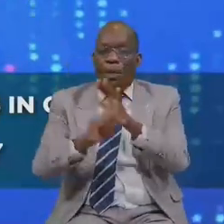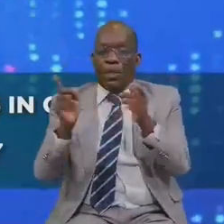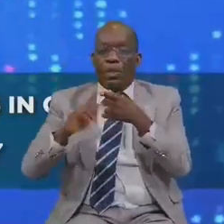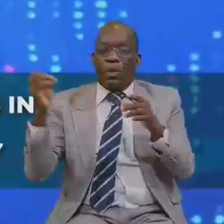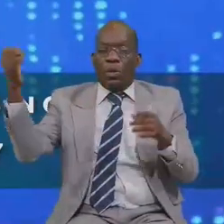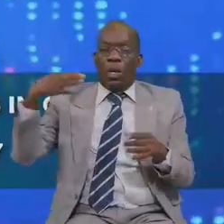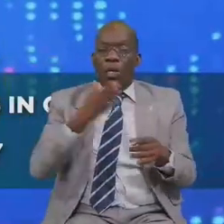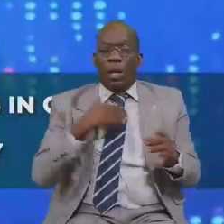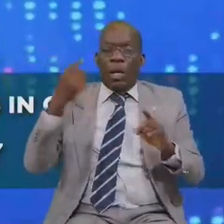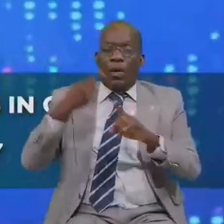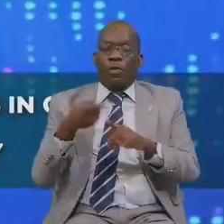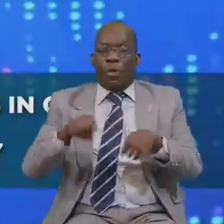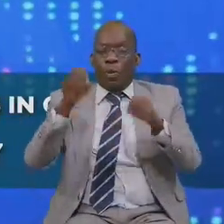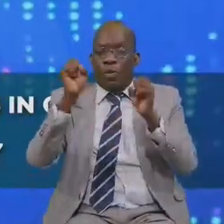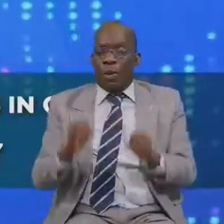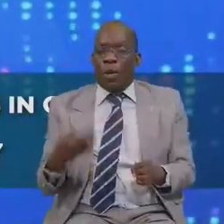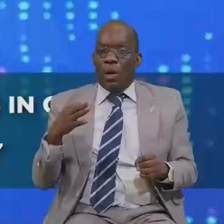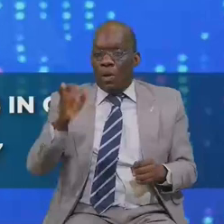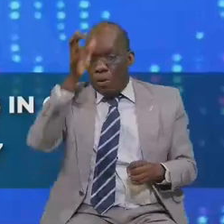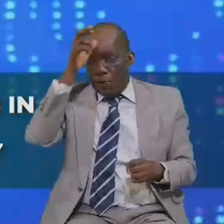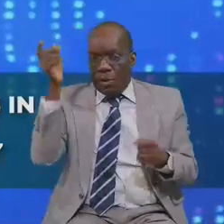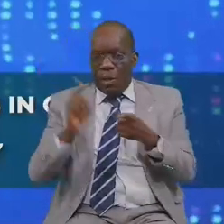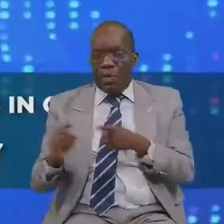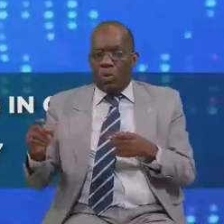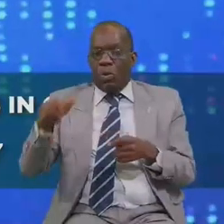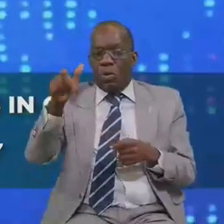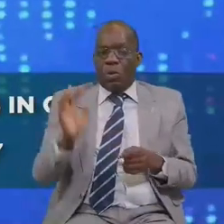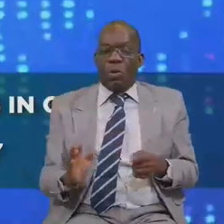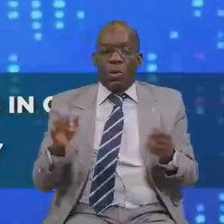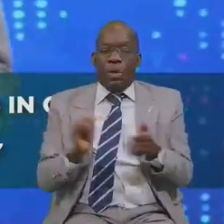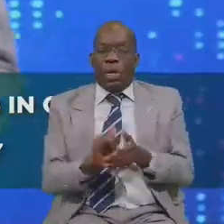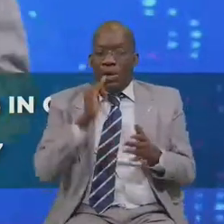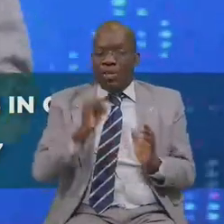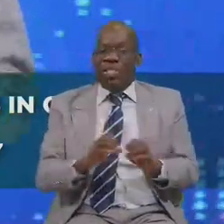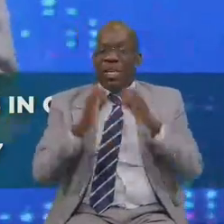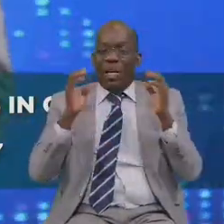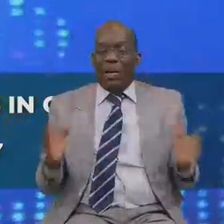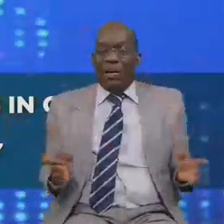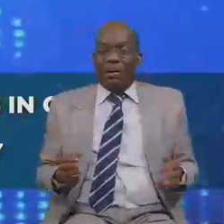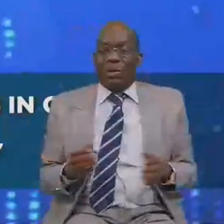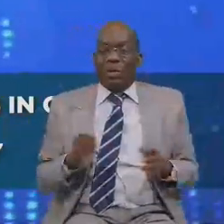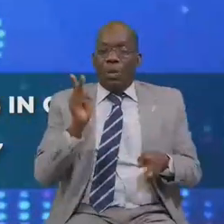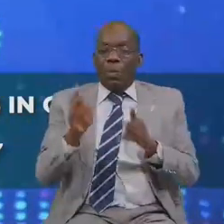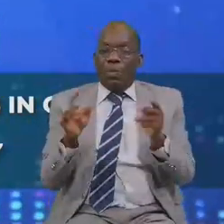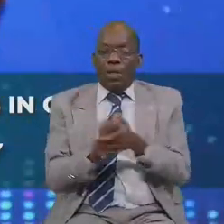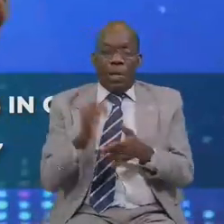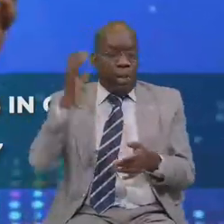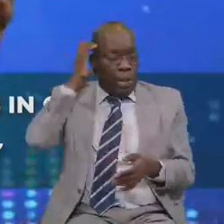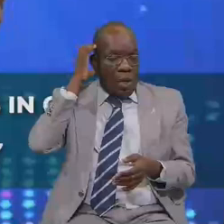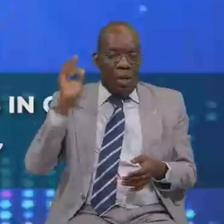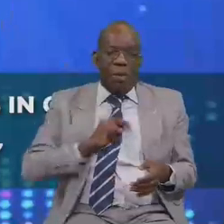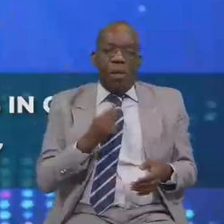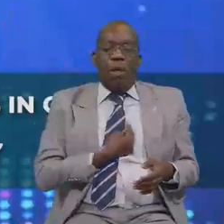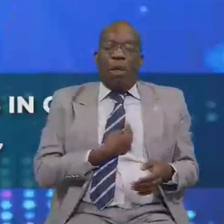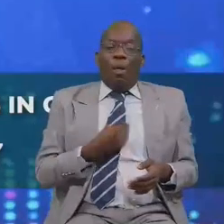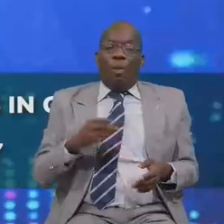à Dieu. Pour qu'ils ressassent, c'est beaucoup. Les gens qui nous entendent, c'est